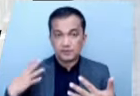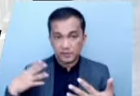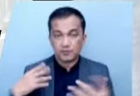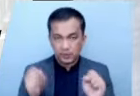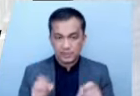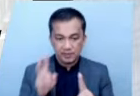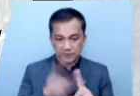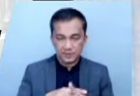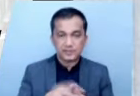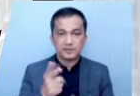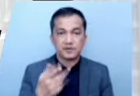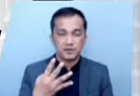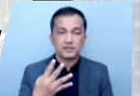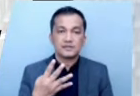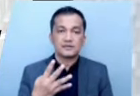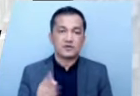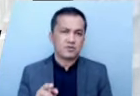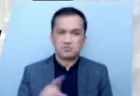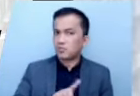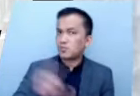24 oras o magpunta sa